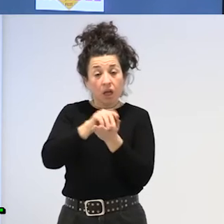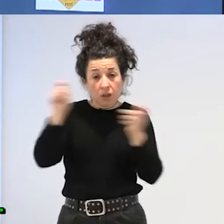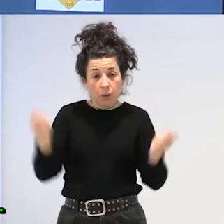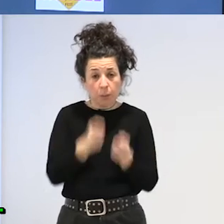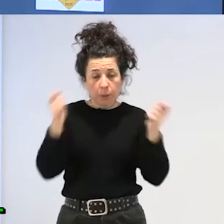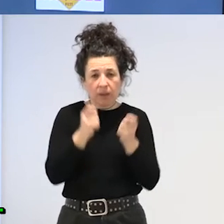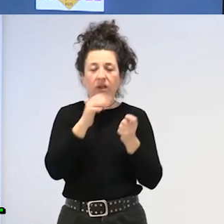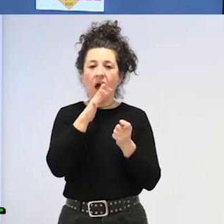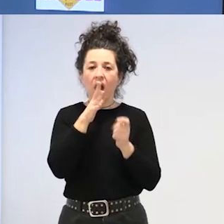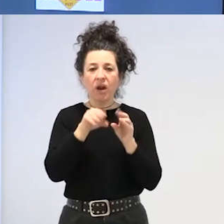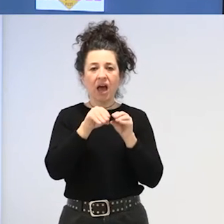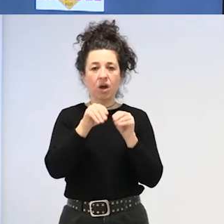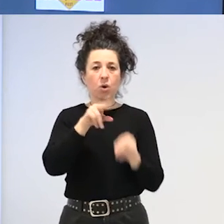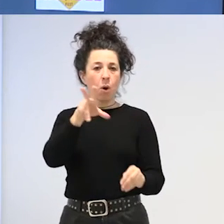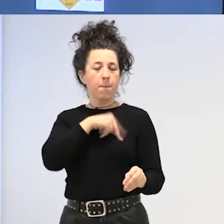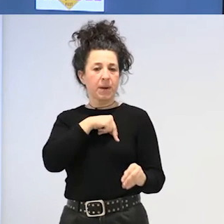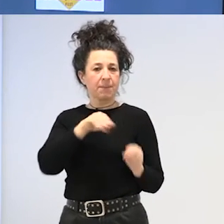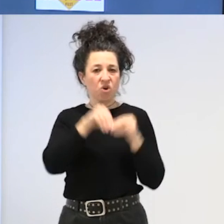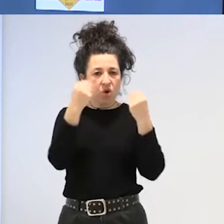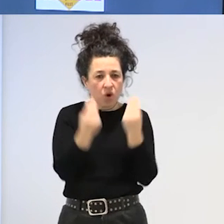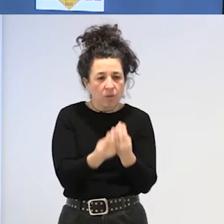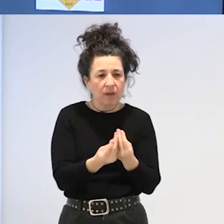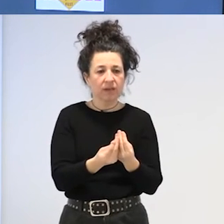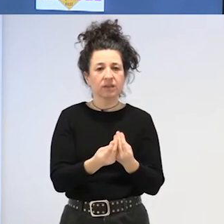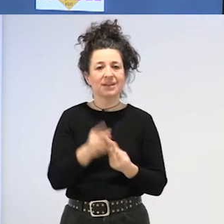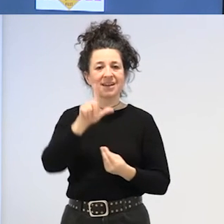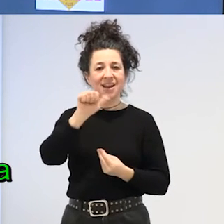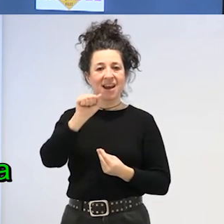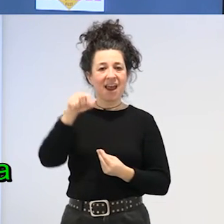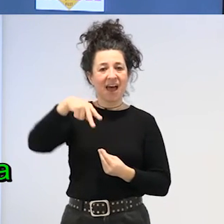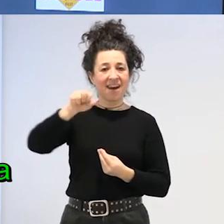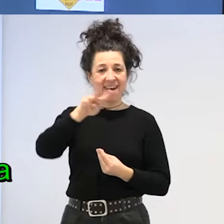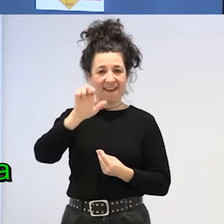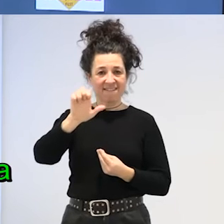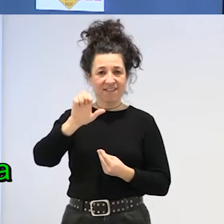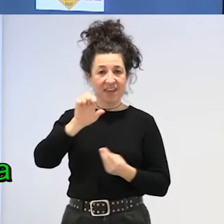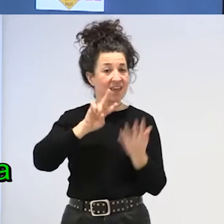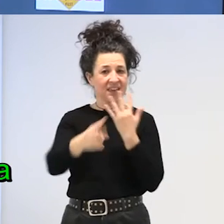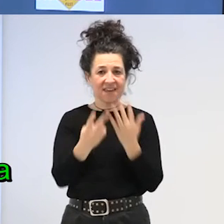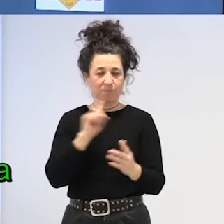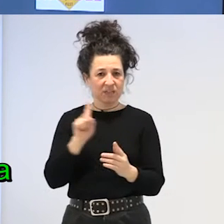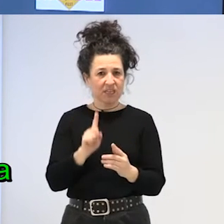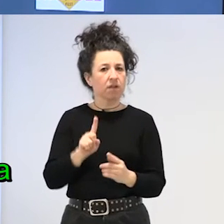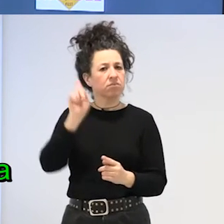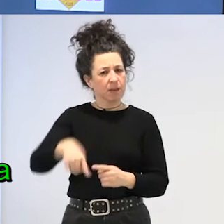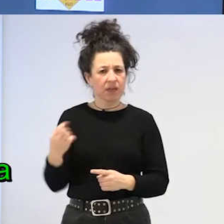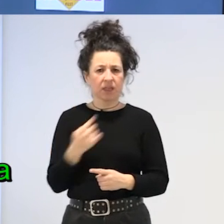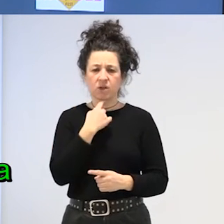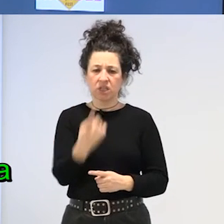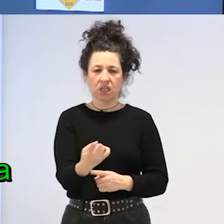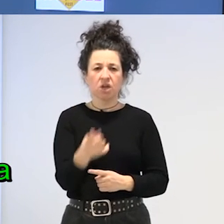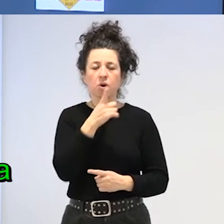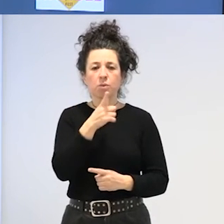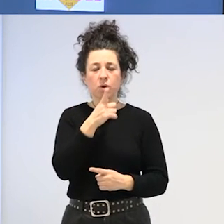sari bilakatu egin da, gero La nabe invisible aipatu behar da, oso garrantzitsua izan da